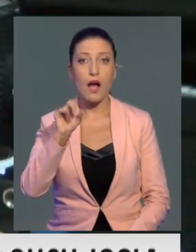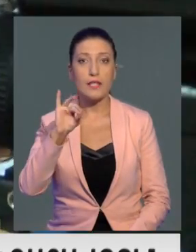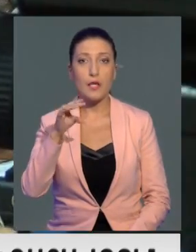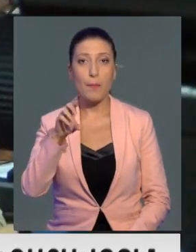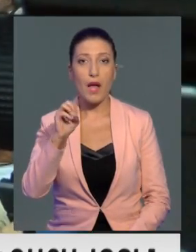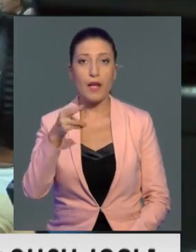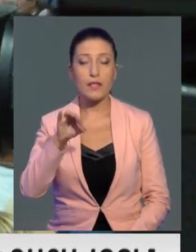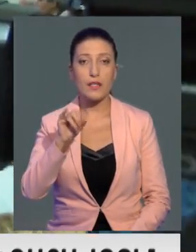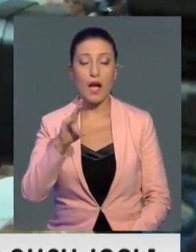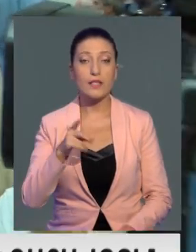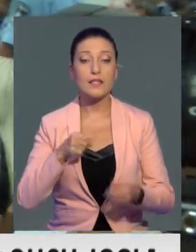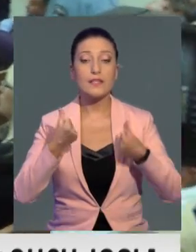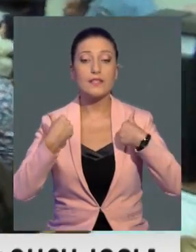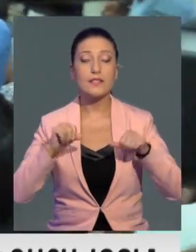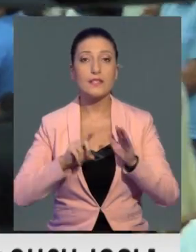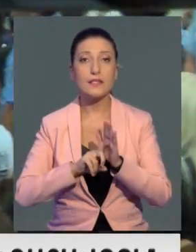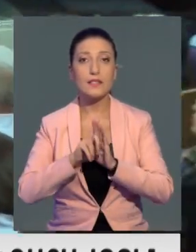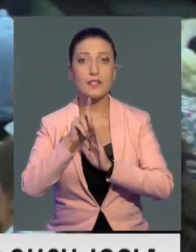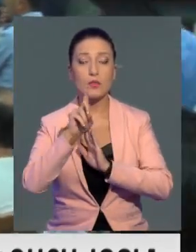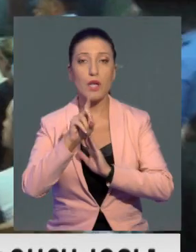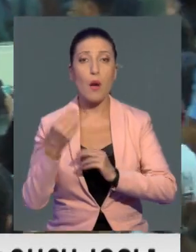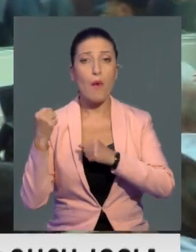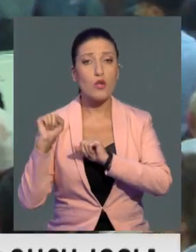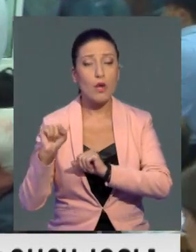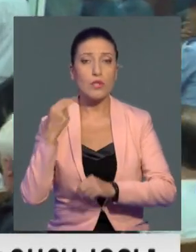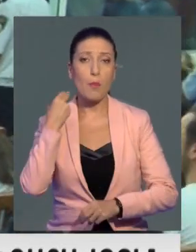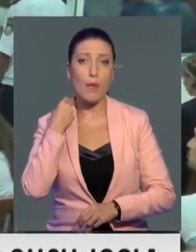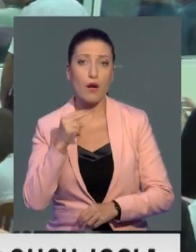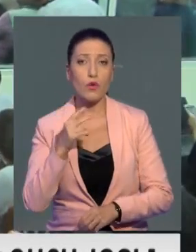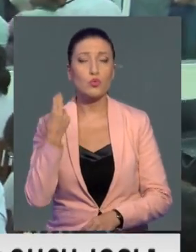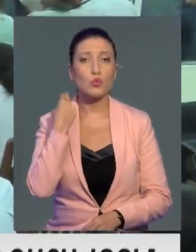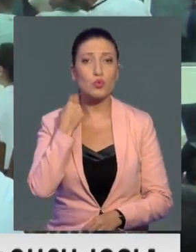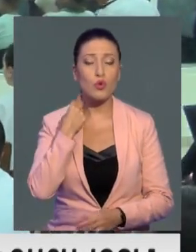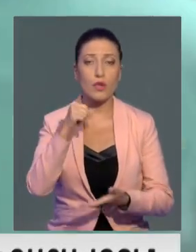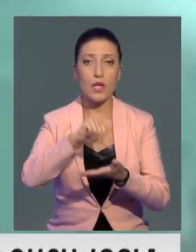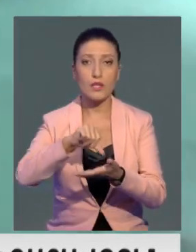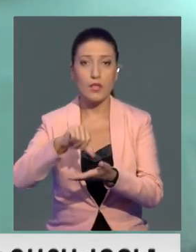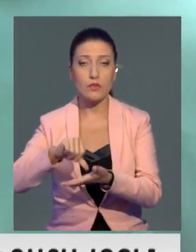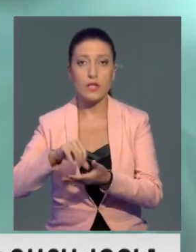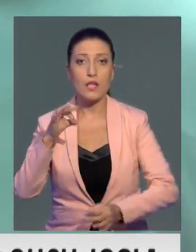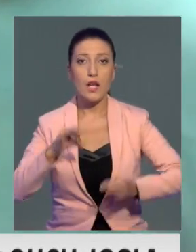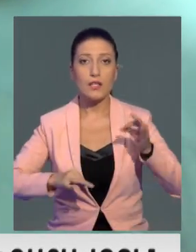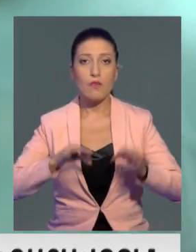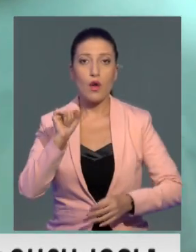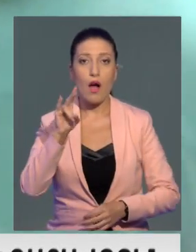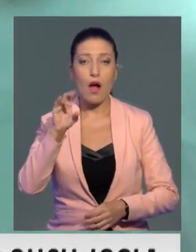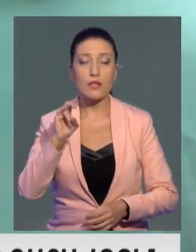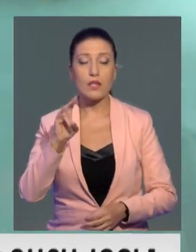սկզբից ոչ պաշտպանական կողմը, ոչ մեղադրողները, ոչ էլ տուժողի ներկայացուցիչները դատավոր Աննա